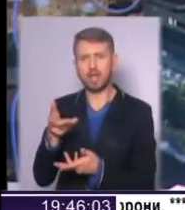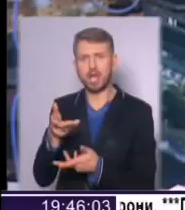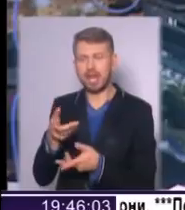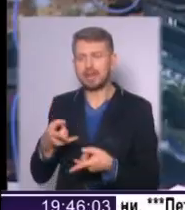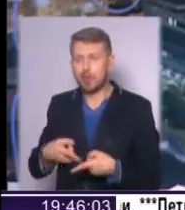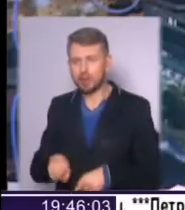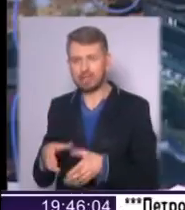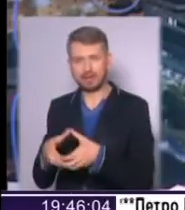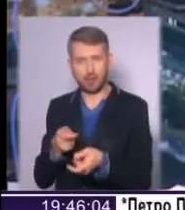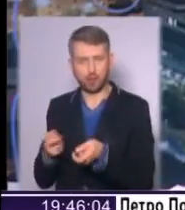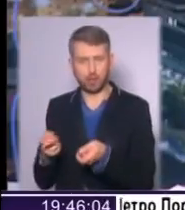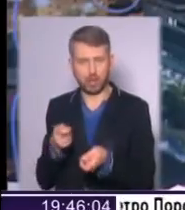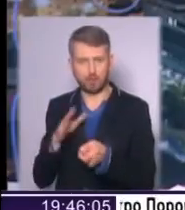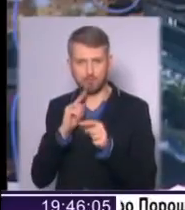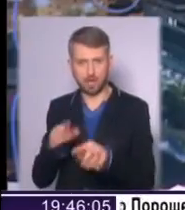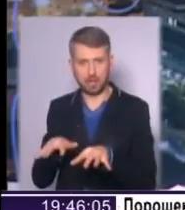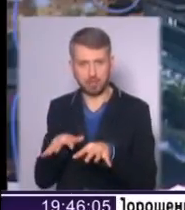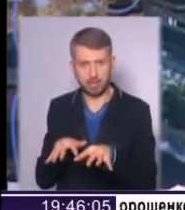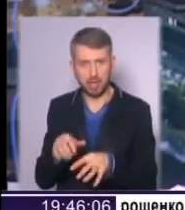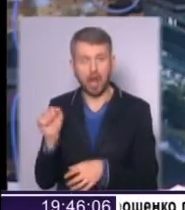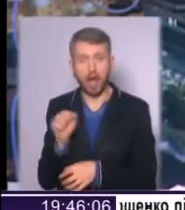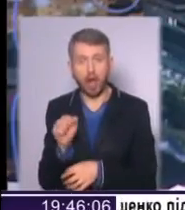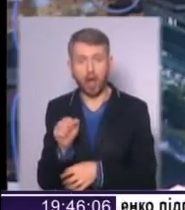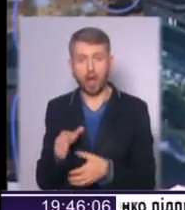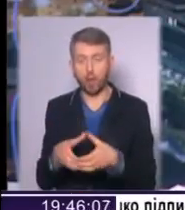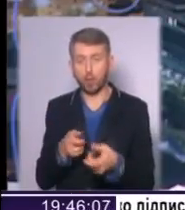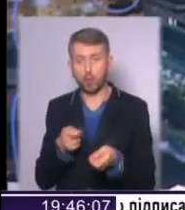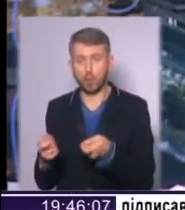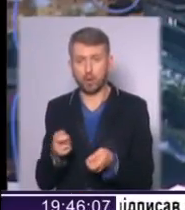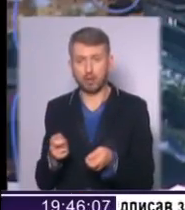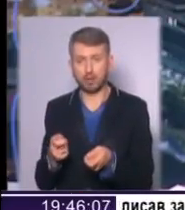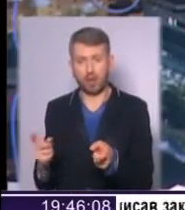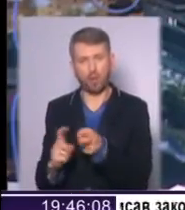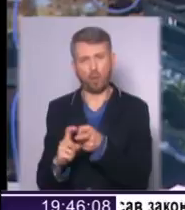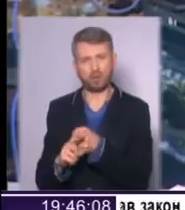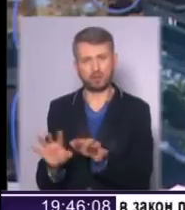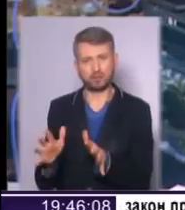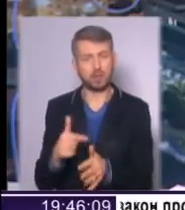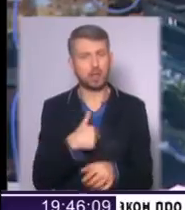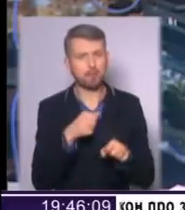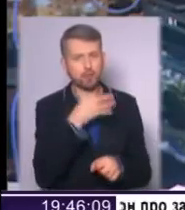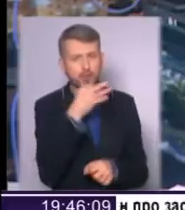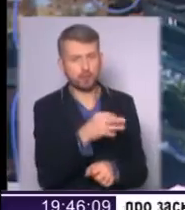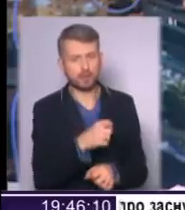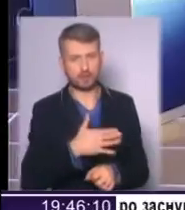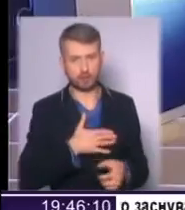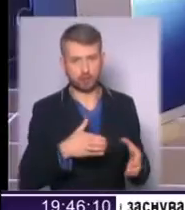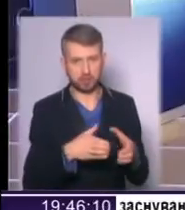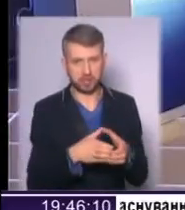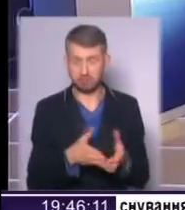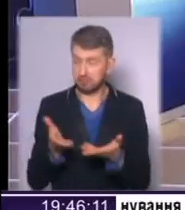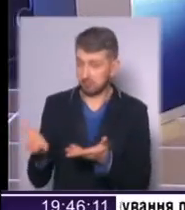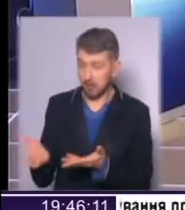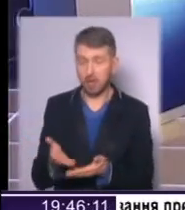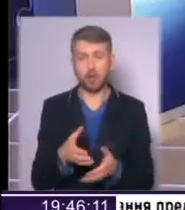цей уряд, парламент, а уряд якось не дуже на контакт. От я можу відповідати за наш комітет. Комітет з питань